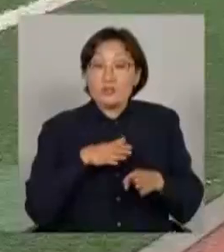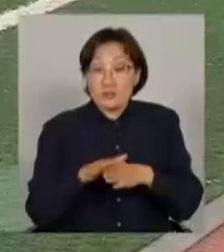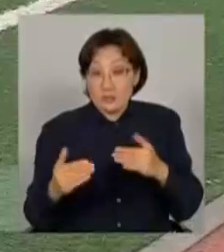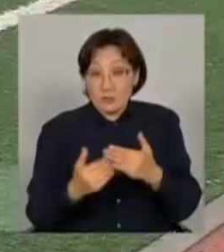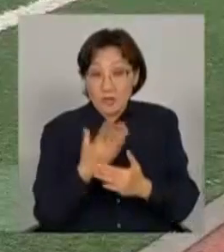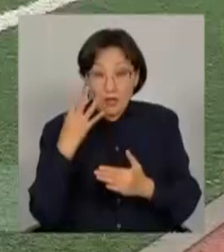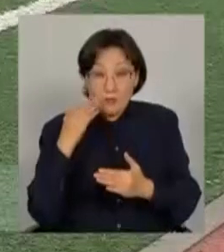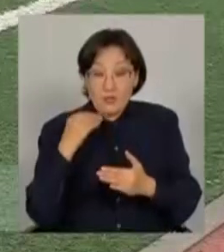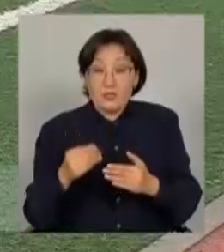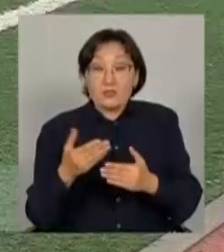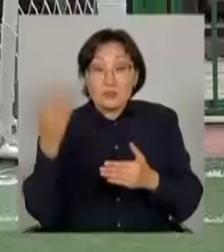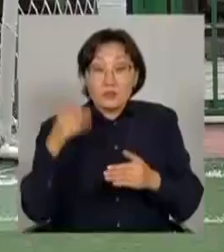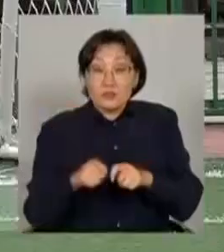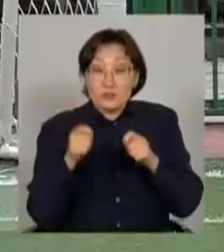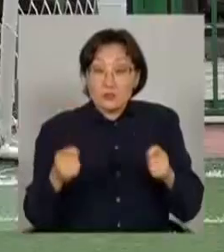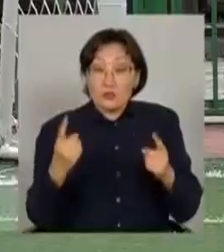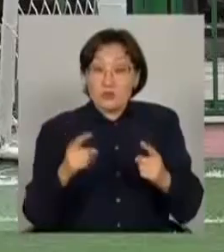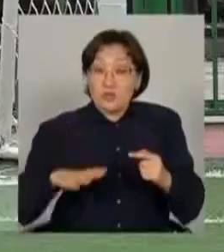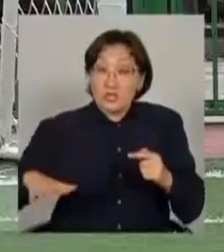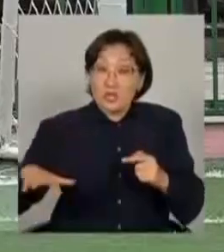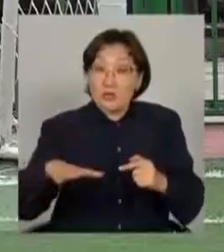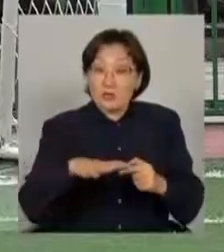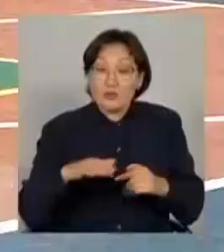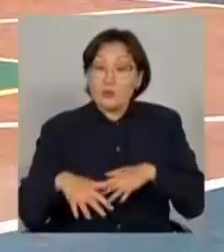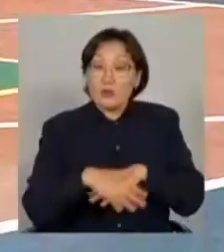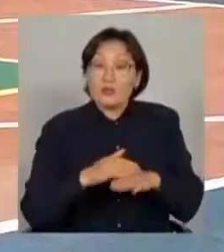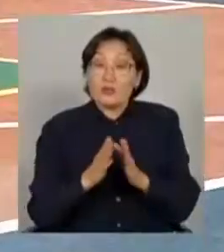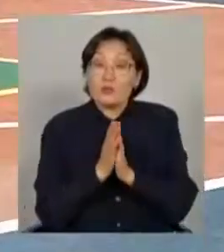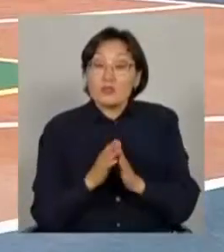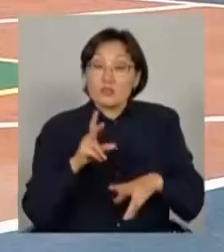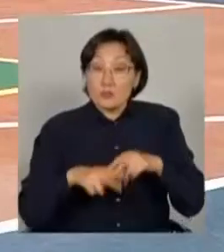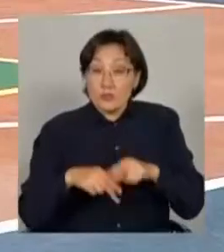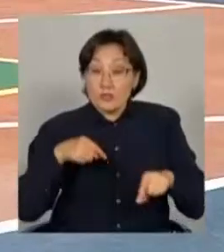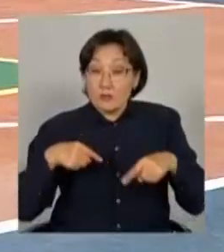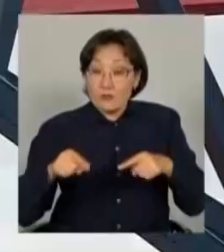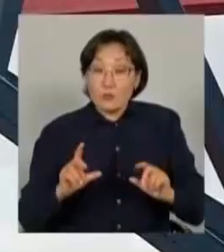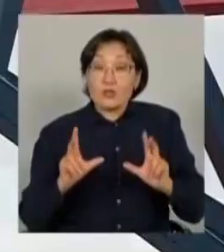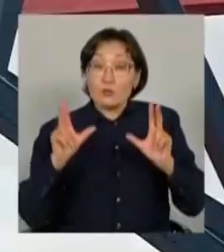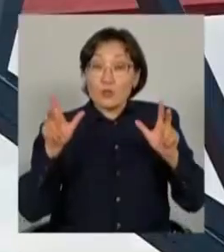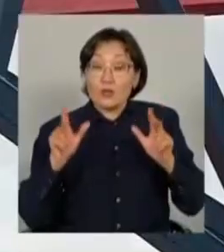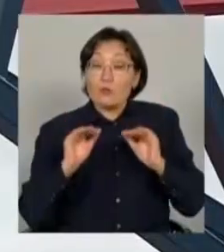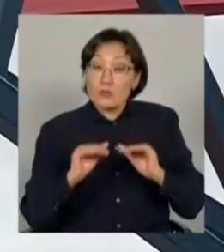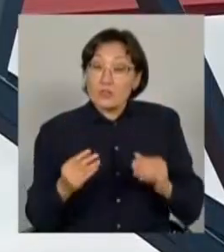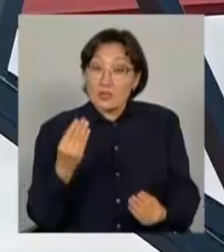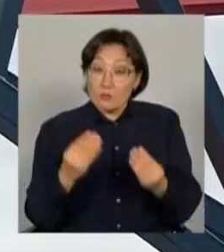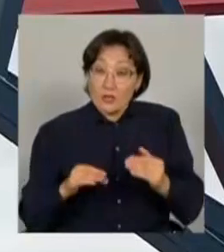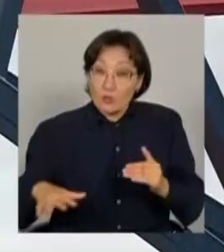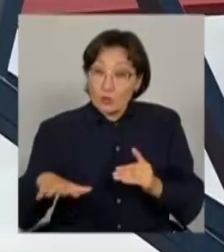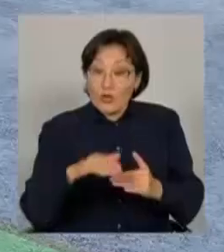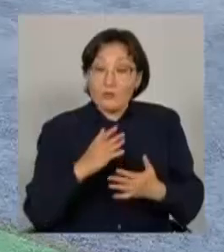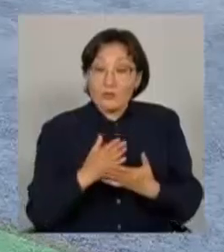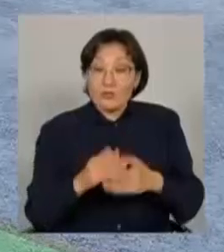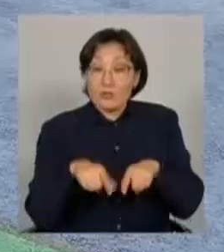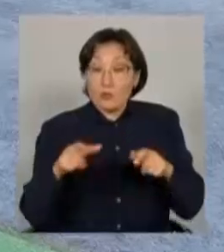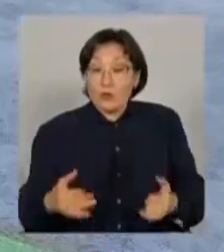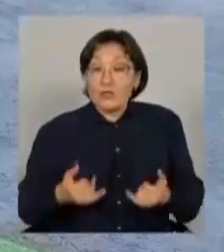Жаңа Алматыда жақында ғана ашылған үлкен алаң осы. Халық сұрауымен салынған бұл саябақта футбол мен баскетбол, сондай-ақ балалар ойын алаңы да бар.